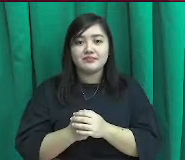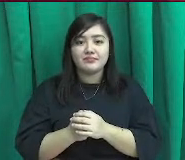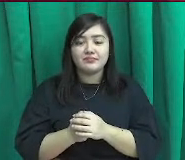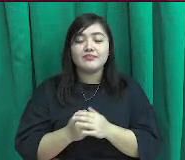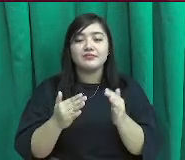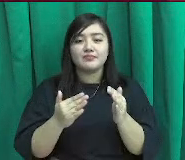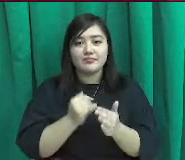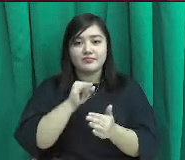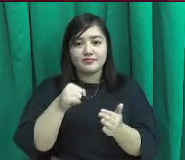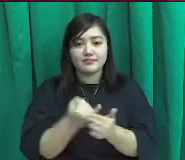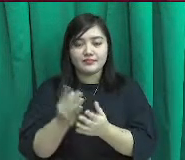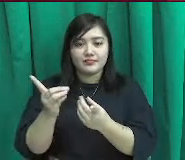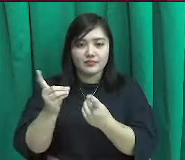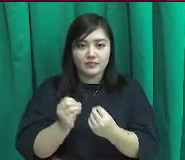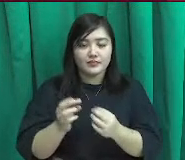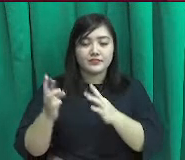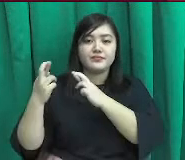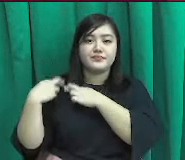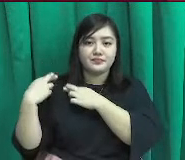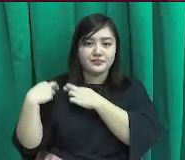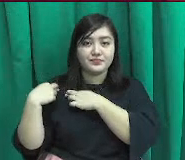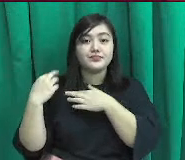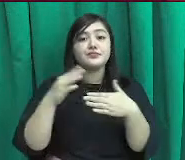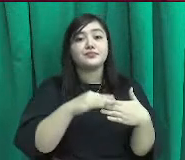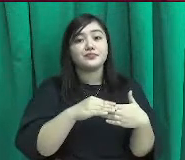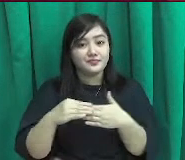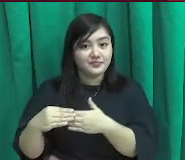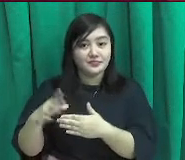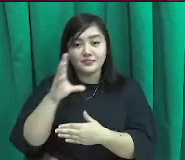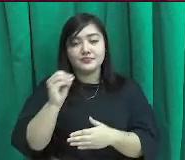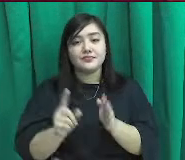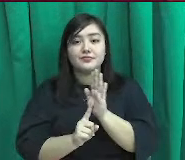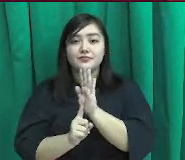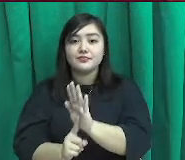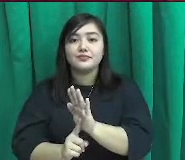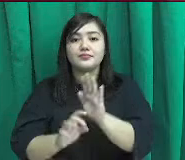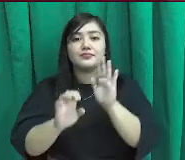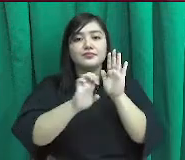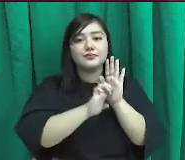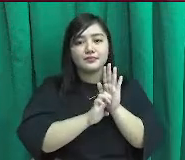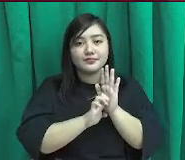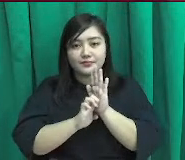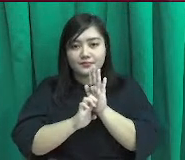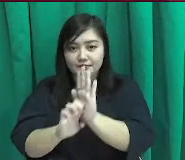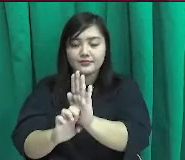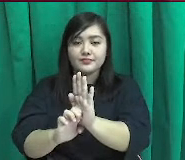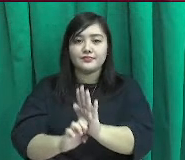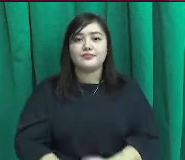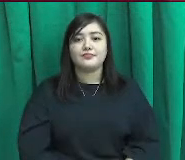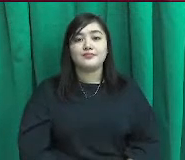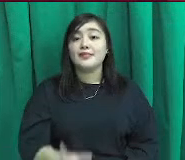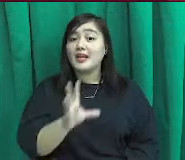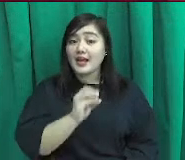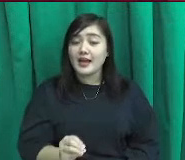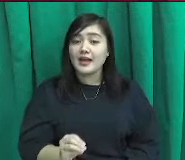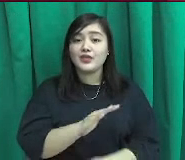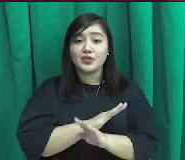paano gawin. Yes. Pero hindi porket ipinakita na natin sa kanila paano gawin, expect natin agad-agaran. Yes.